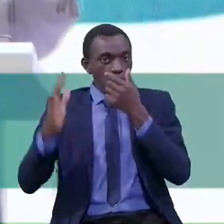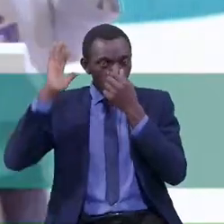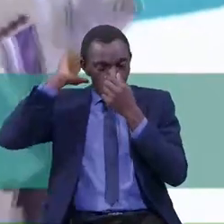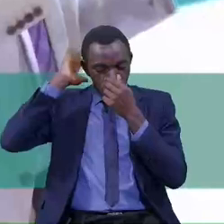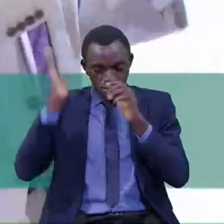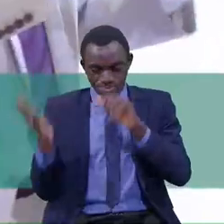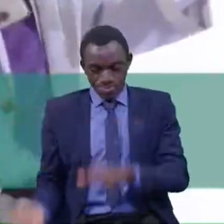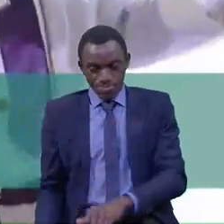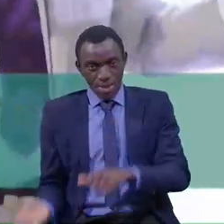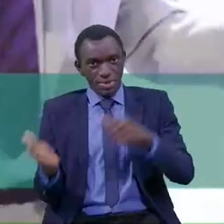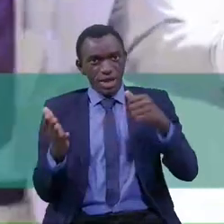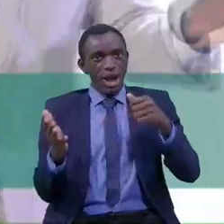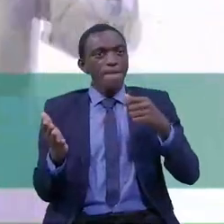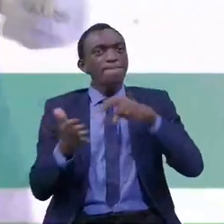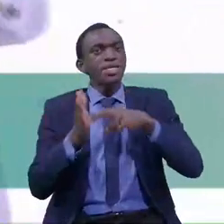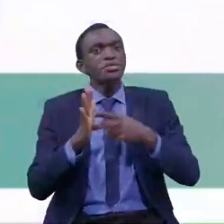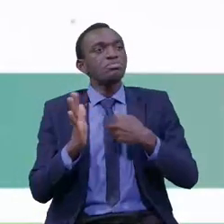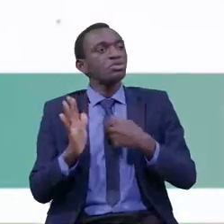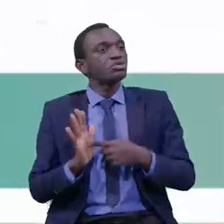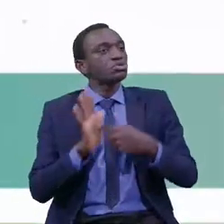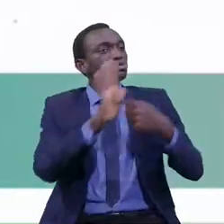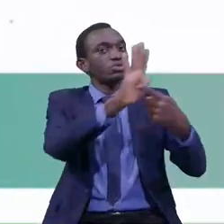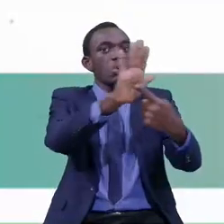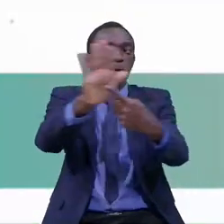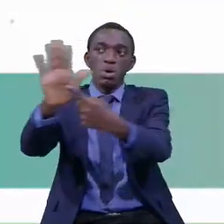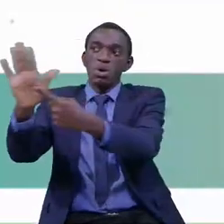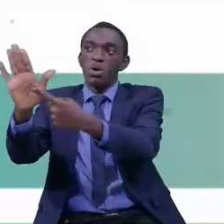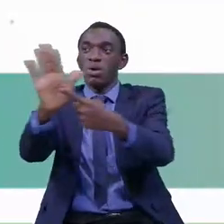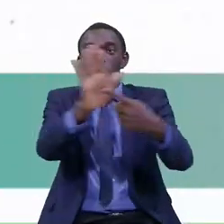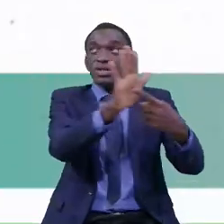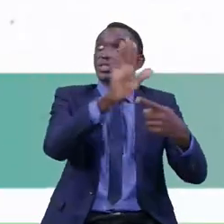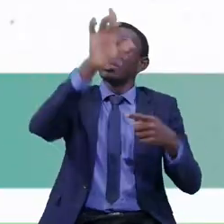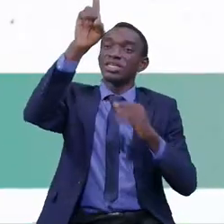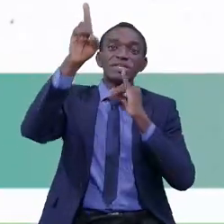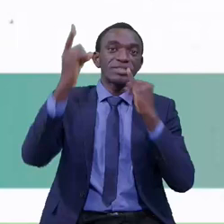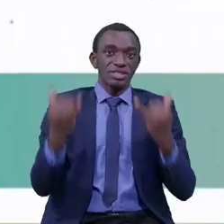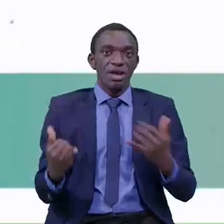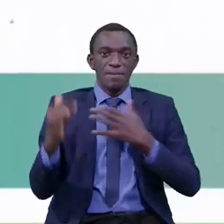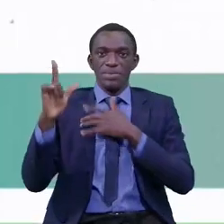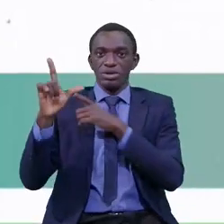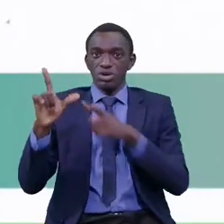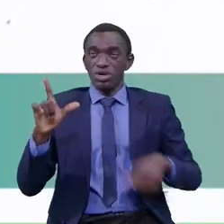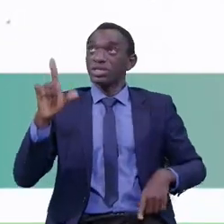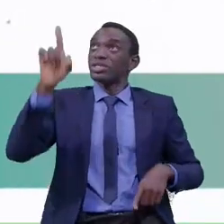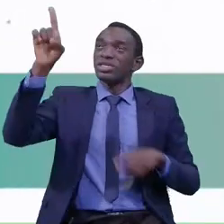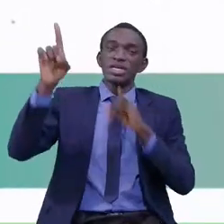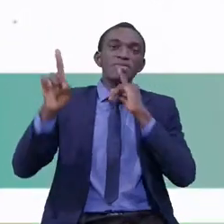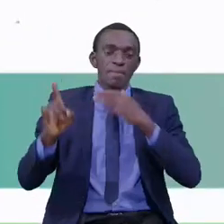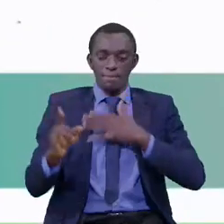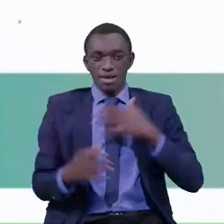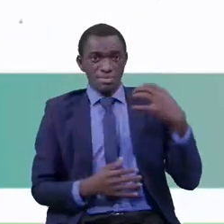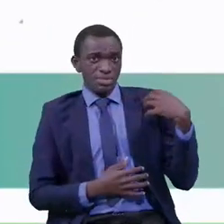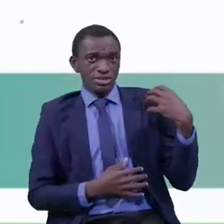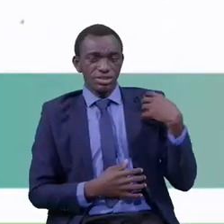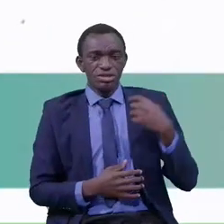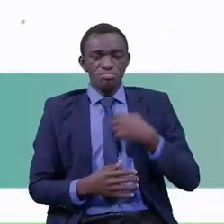maintenant. Vous dites au public, il est maintenant mon Seigneur et mon Maître. Et on vous plonge dans l'eau